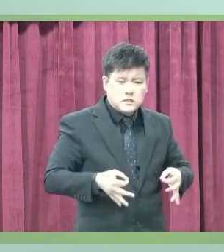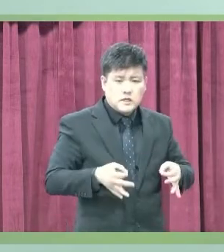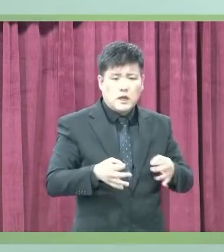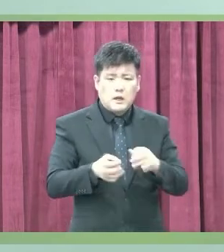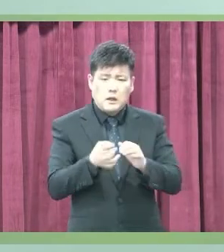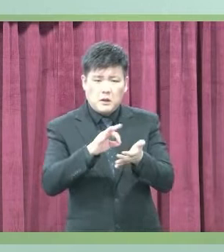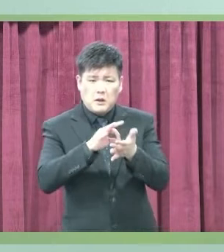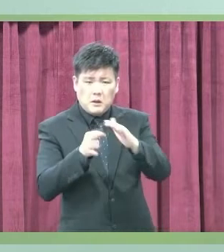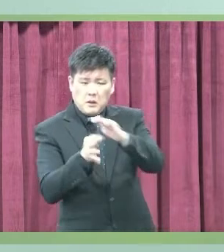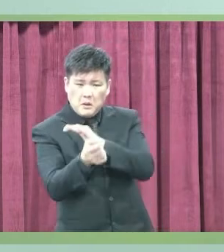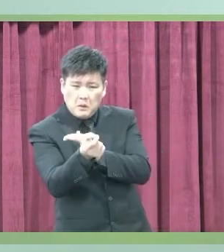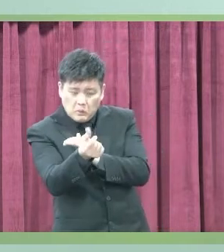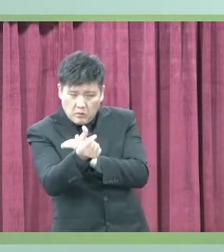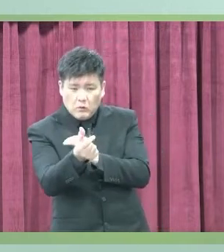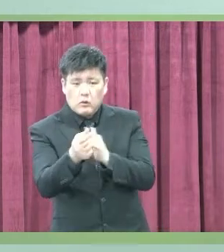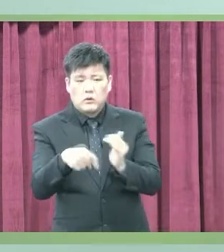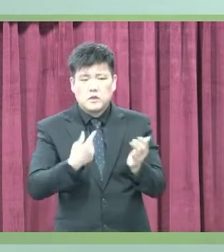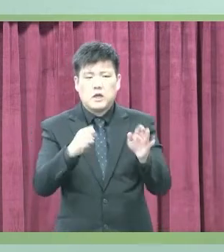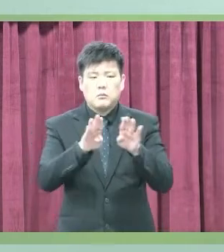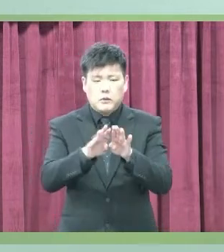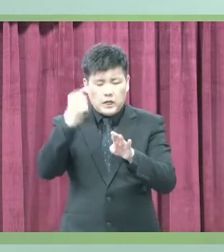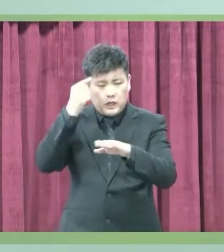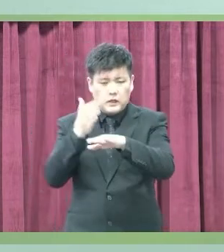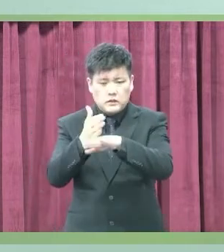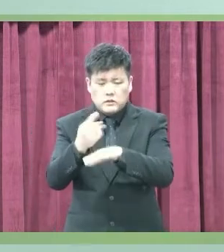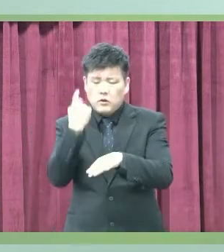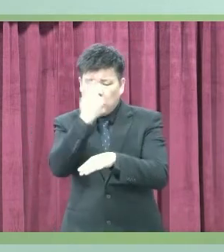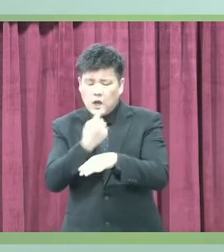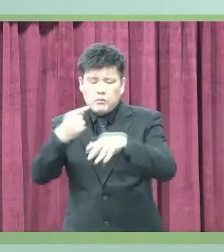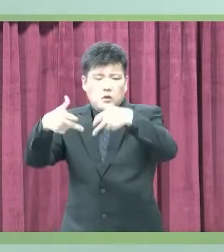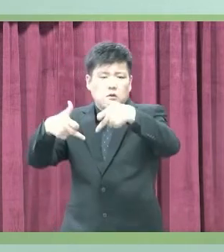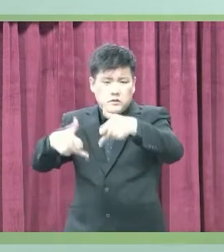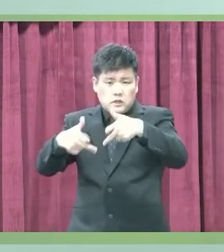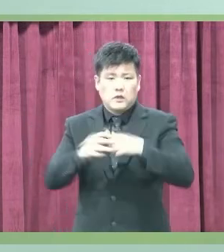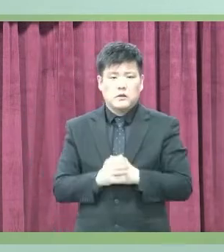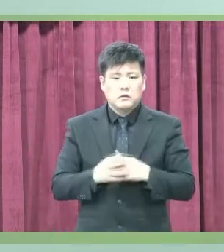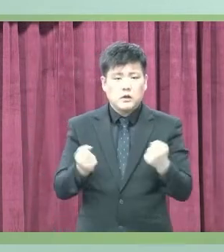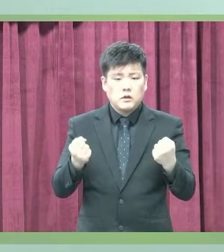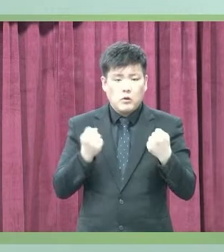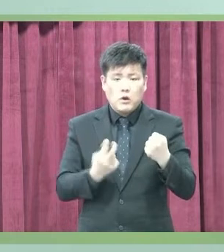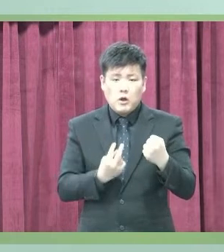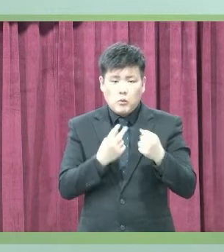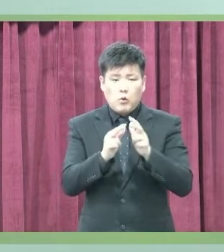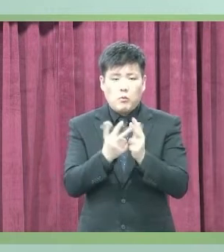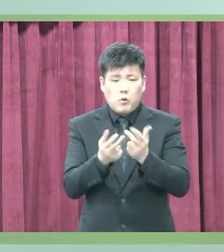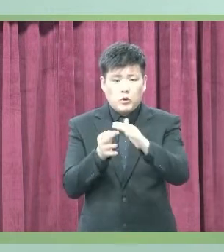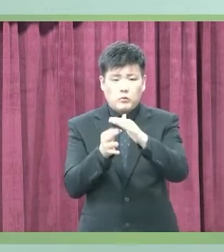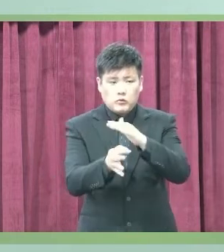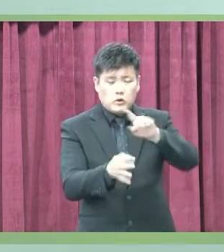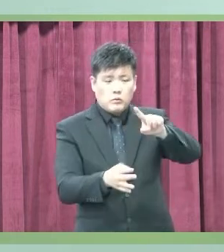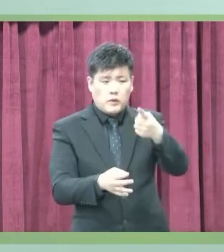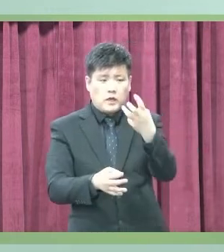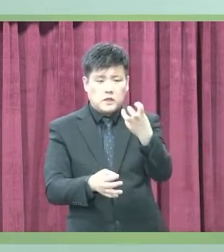유형은 자폐성 지적 안면장애 순입니다. 검진 미수검자의 평균 건강보험 본인 부담금은 약 136만